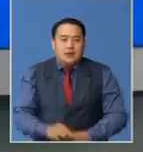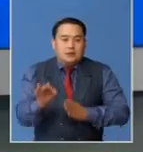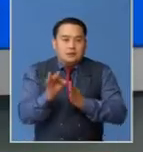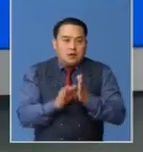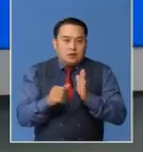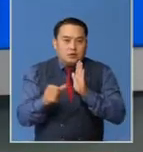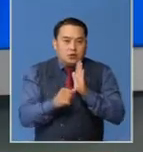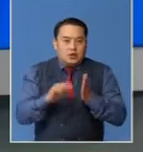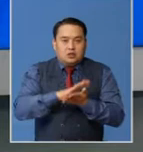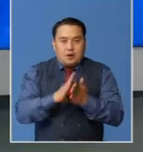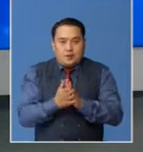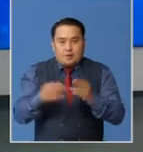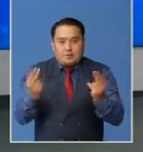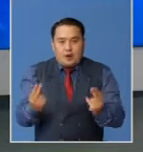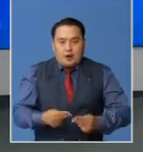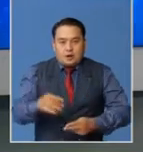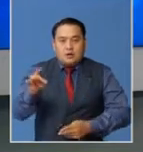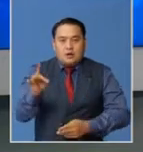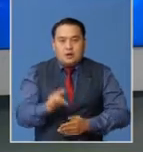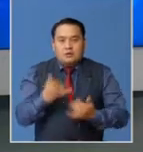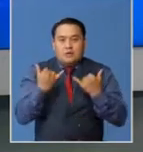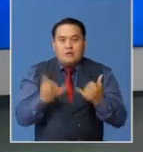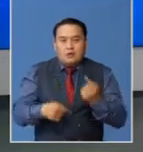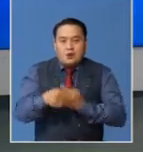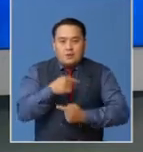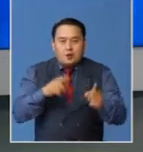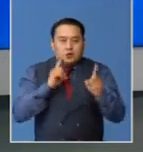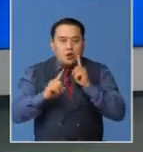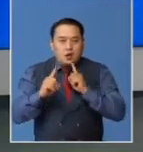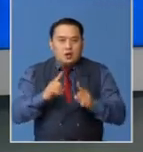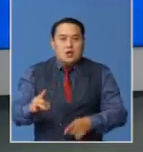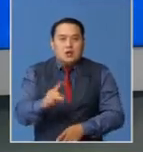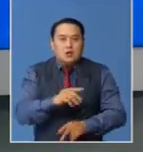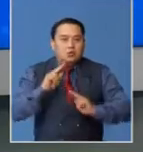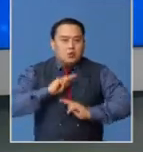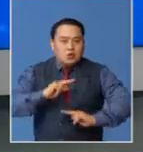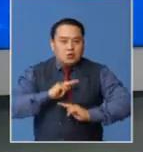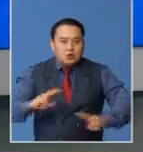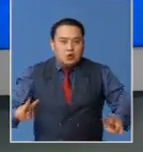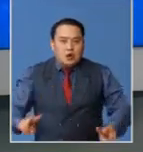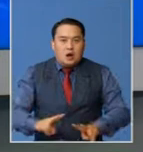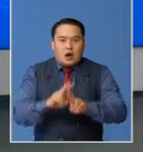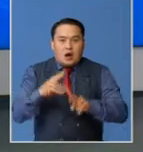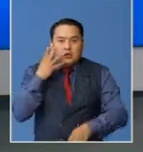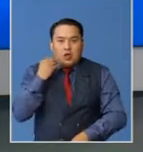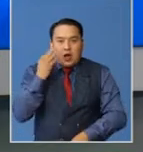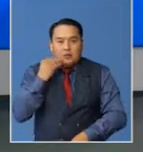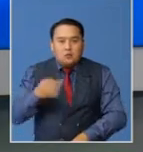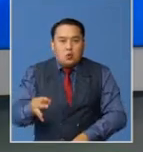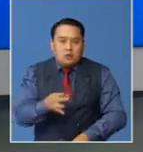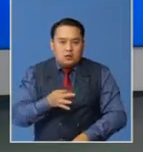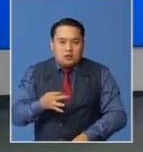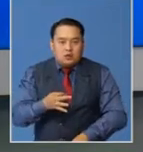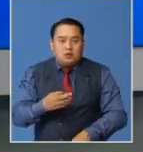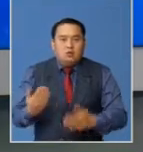Сразу 6 меморандумов подписано в рамках сегодняшнего бизнес-форума «Межрегиональное сотрудничество Астана-Алматинская область».